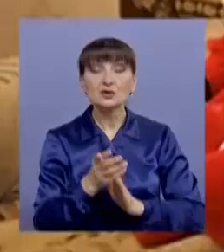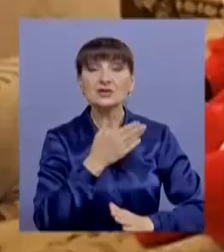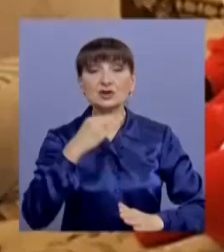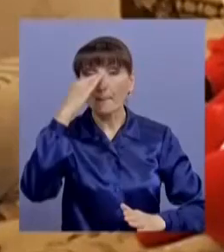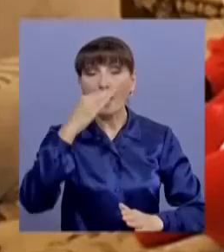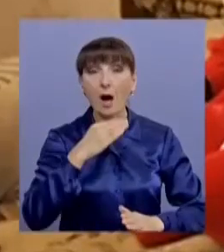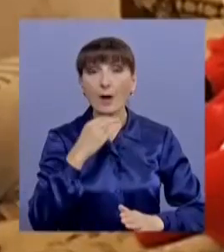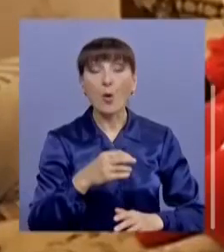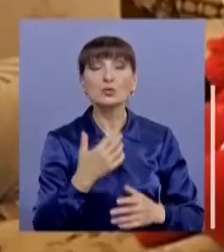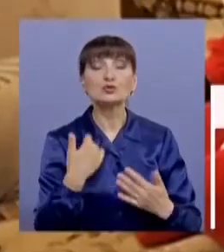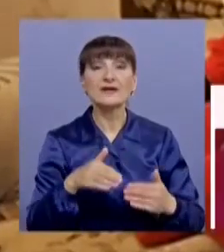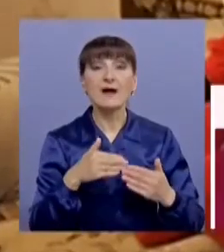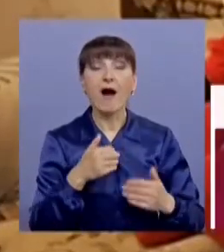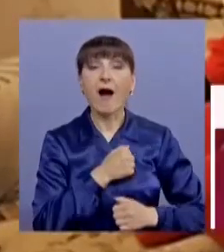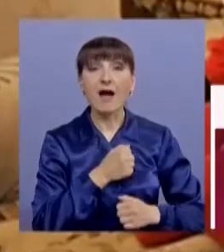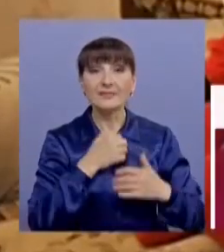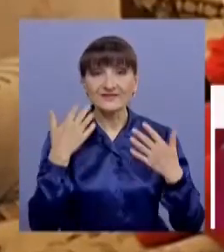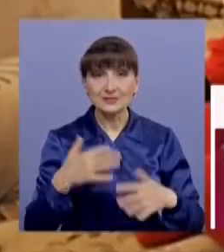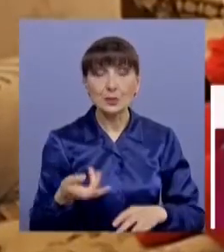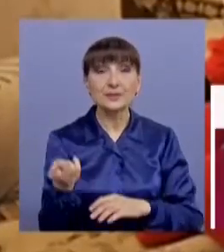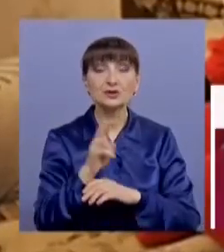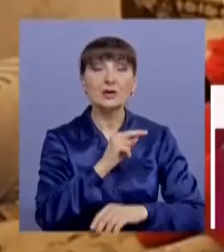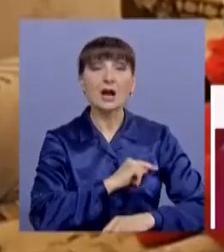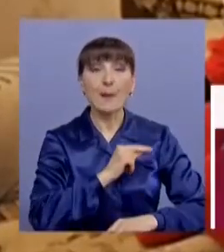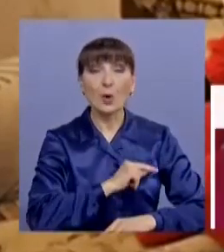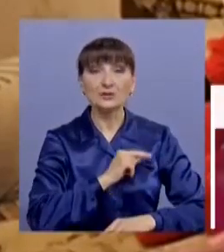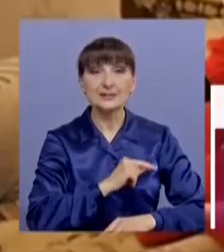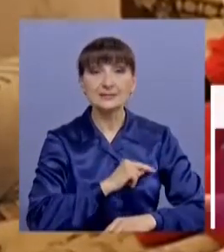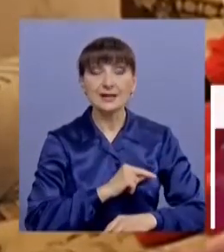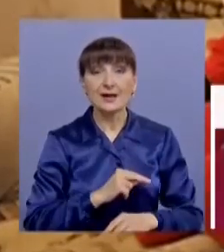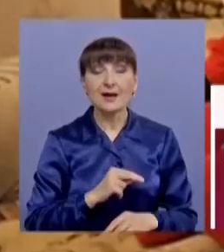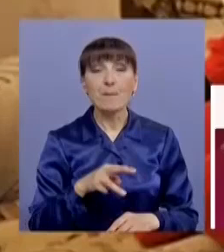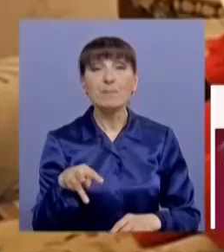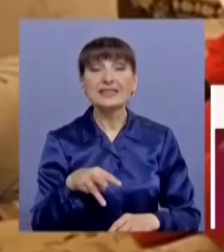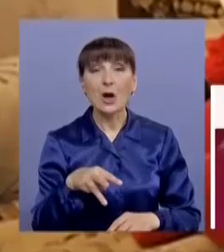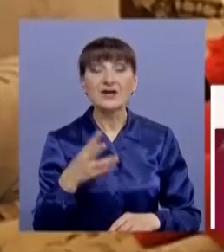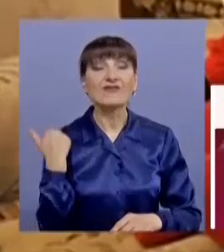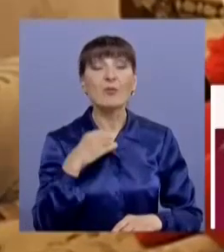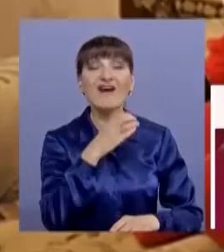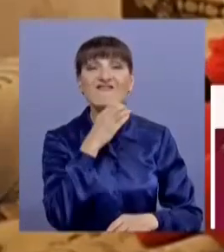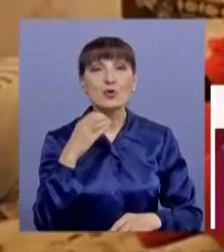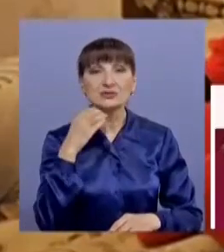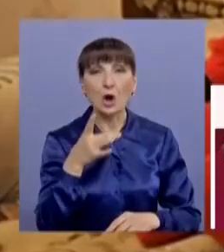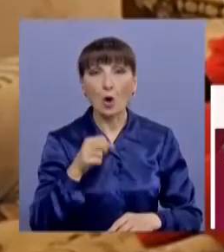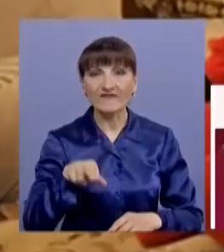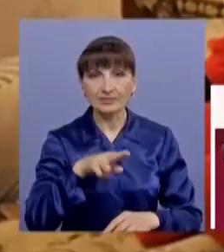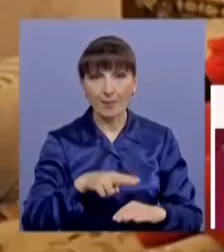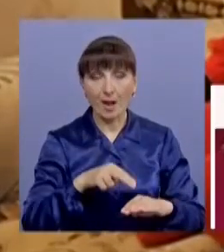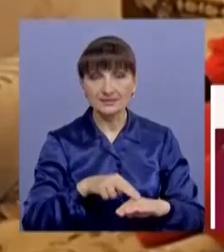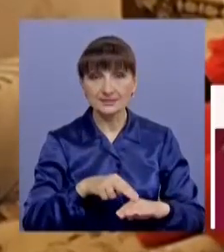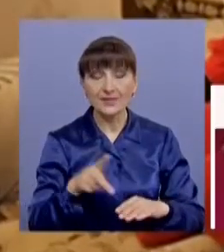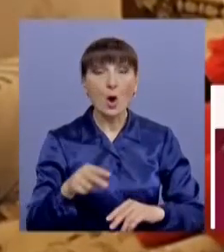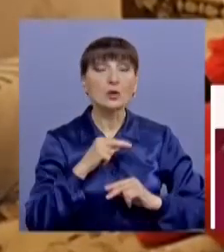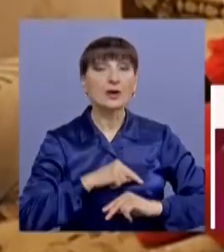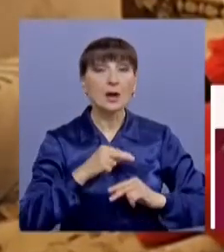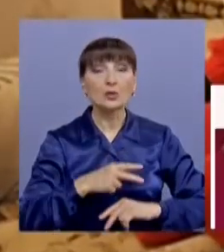армии. И он пошел работать во Фрунзенский тогда. Сейчас он в Медеевске, а тогда был во Фрунзенский РОВД. И он